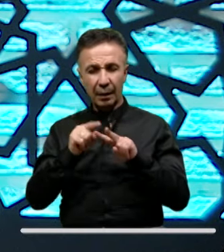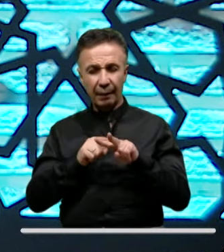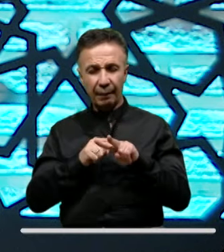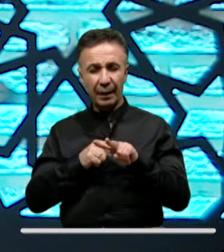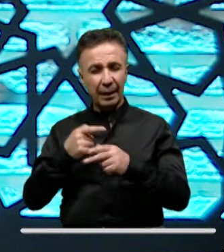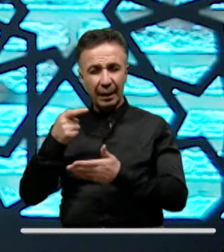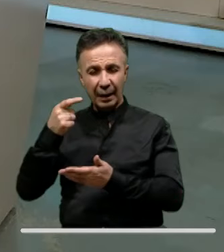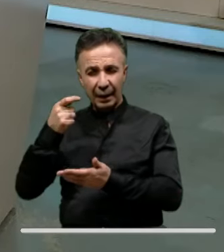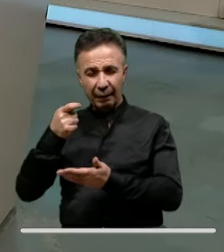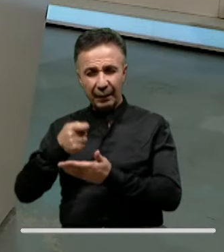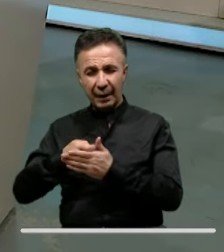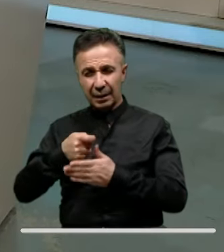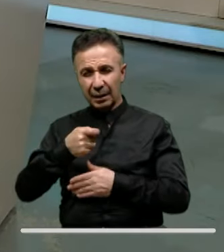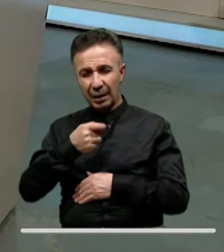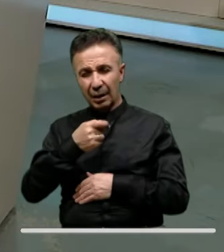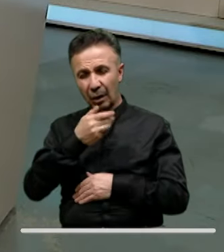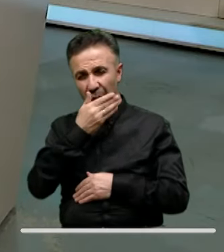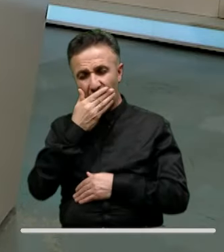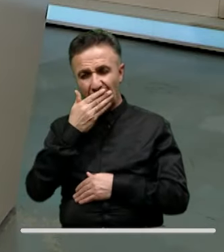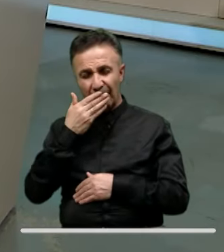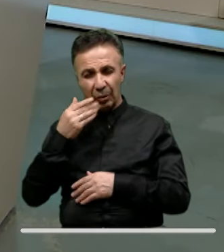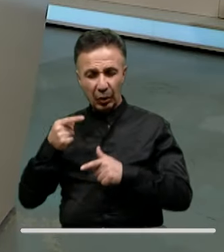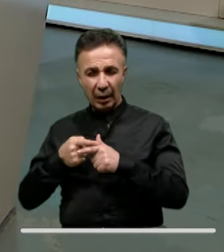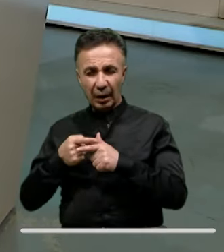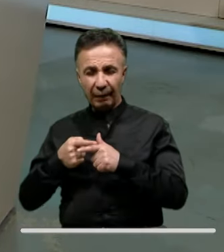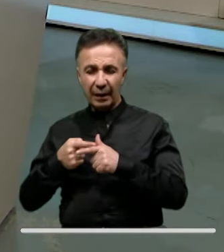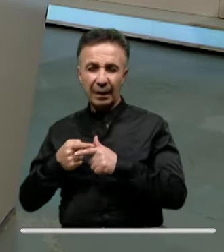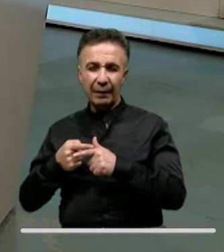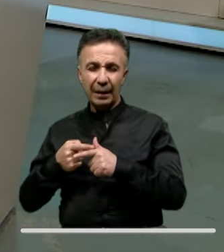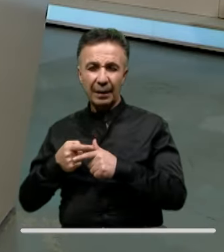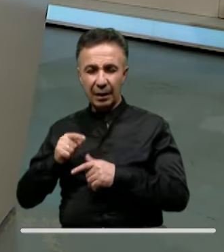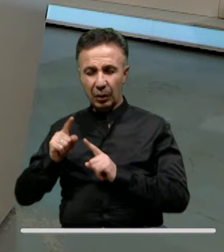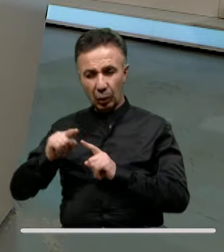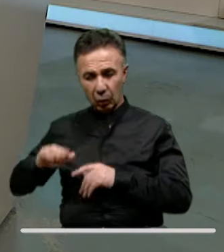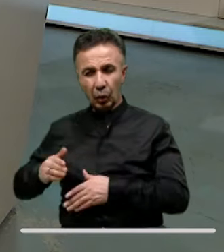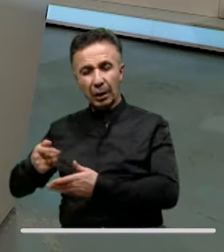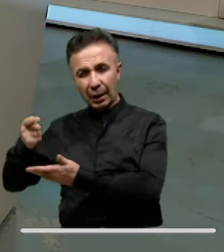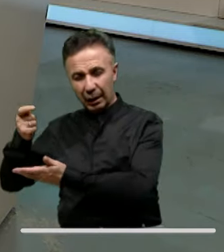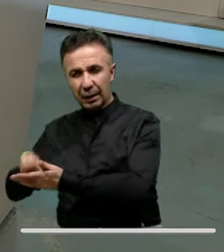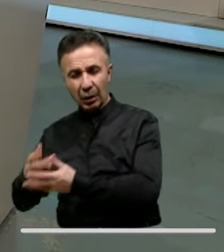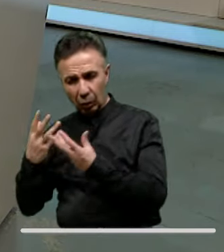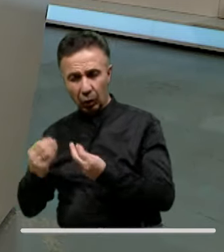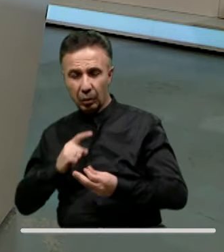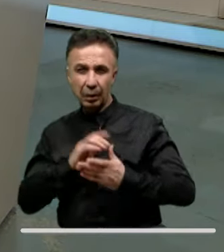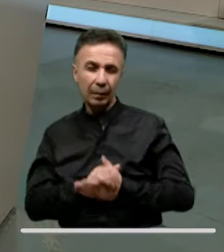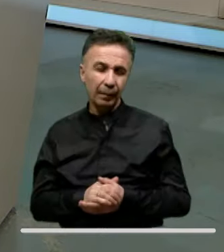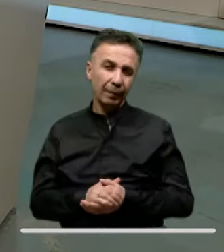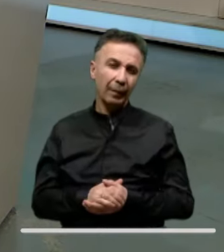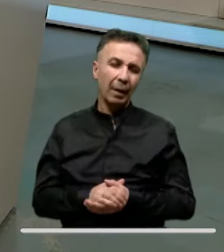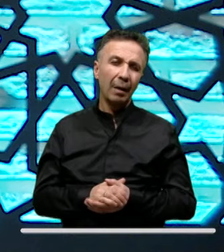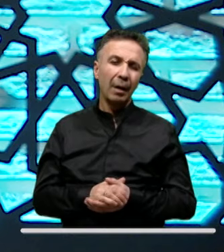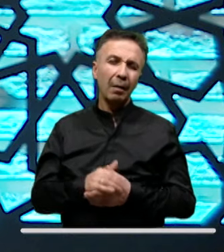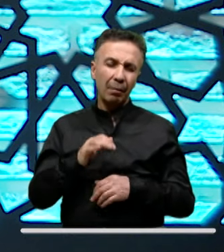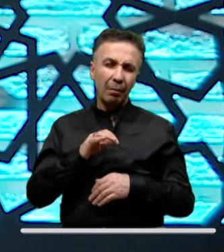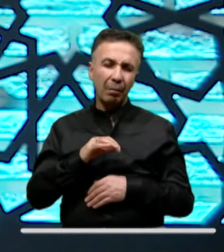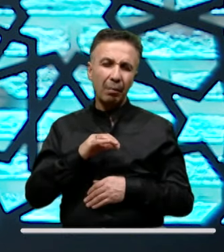mu? Bir de diyor ki ben içim rahat etmiyor. O orucumu tutsam kabul olur mu mesela? O tutsam iyi, tutmasam iyi. Mesela.